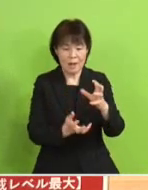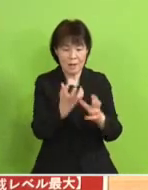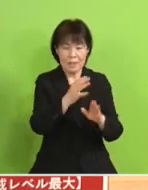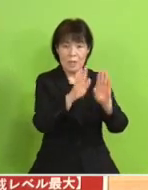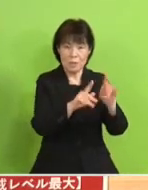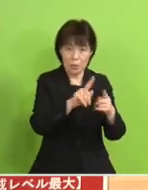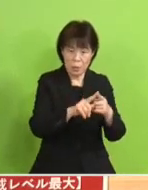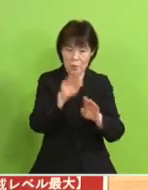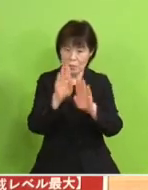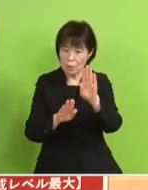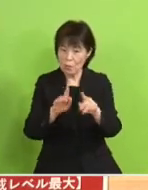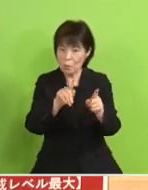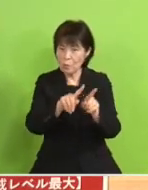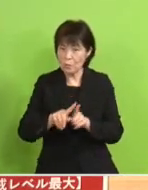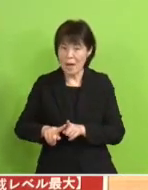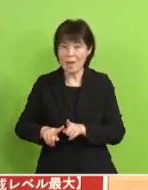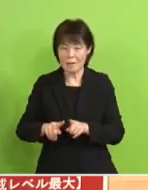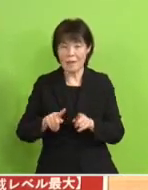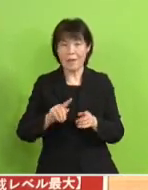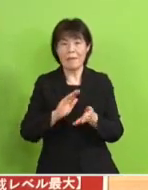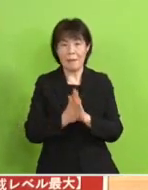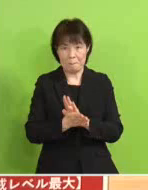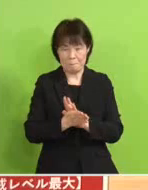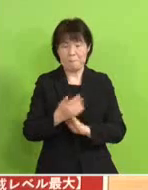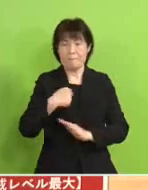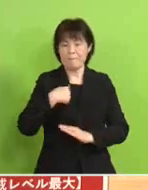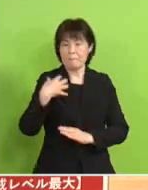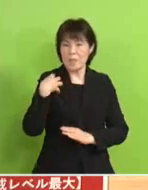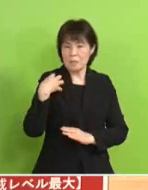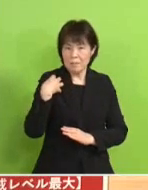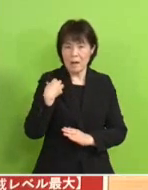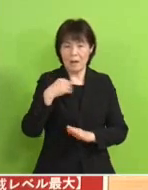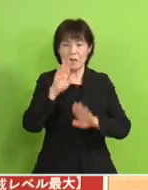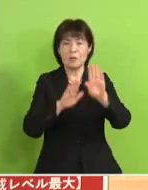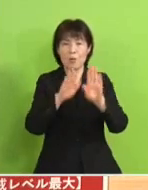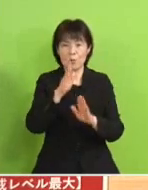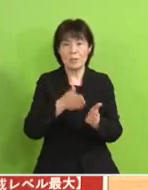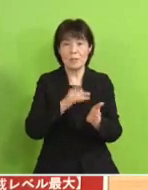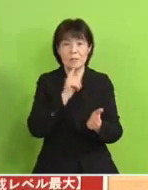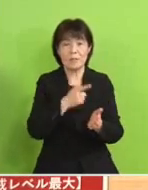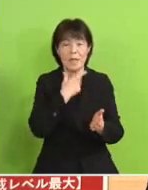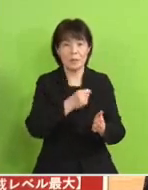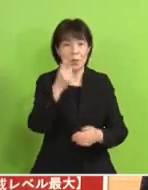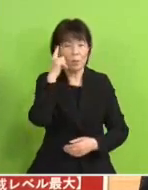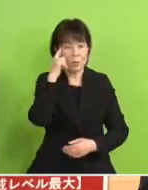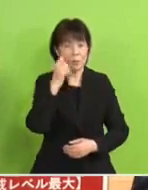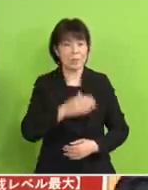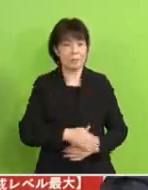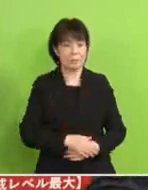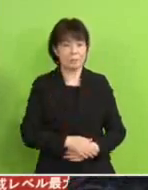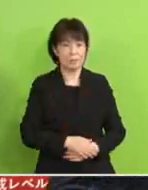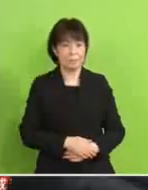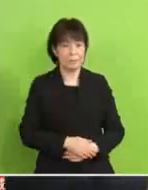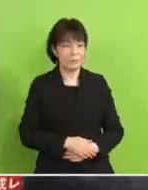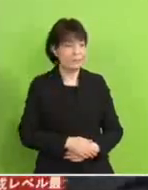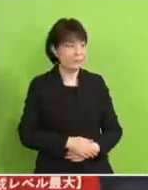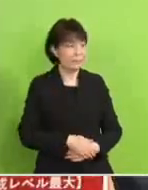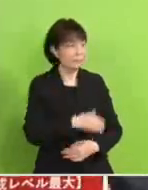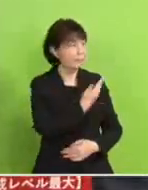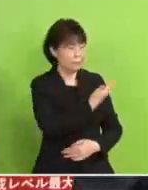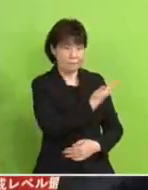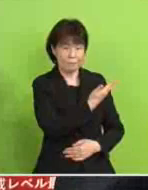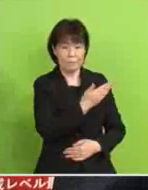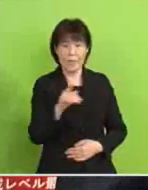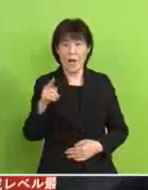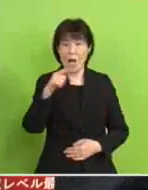その傾向等を踏まえまして、本県が直面している状況について説明させていただきたいと思います。ま